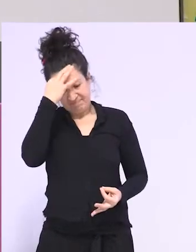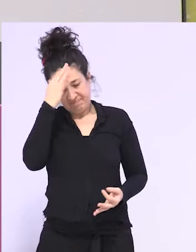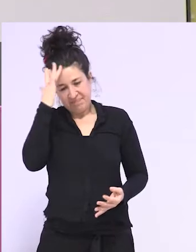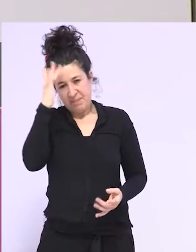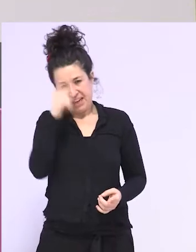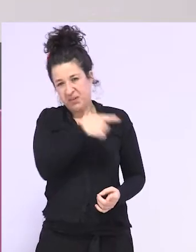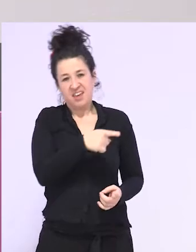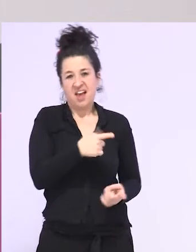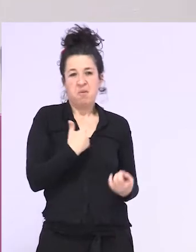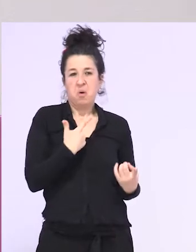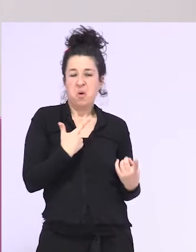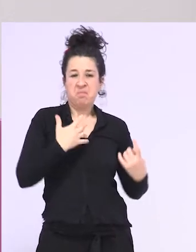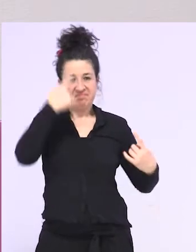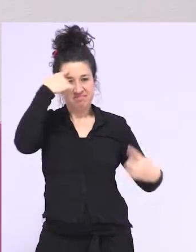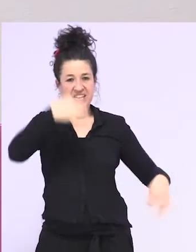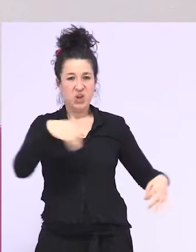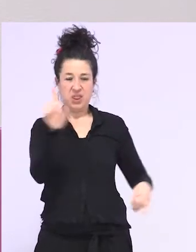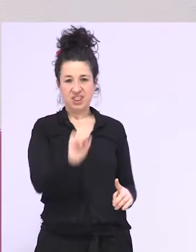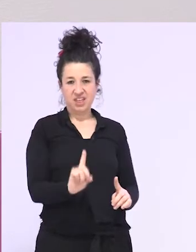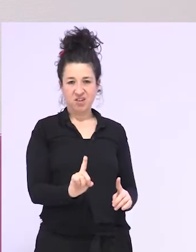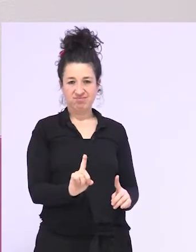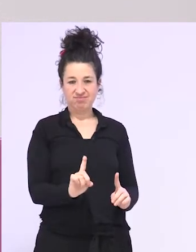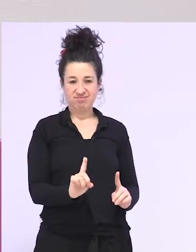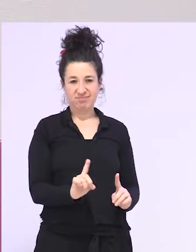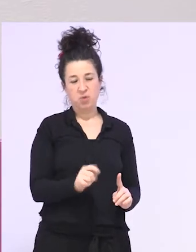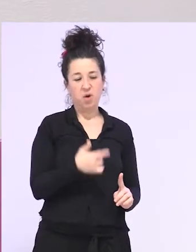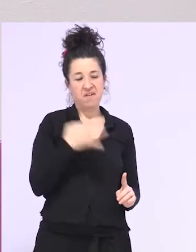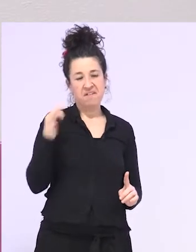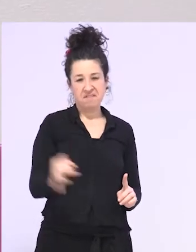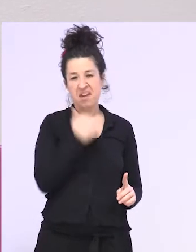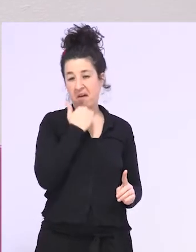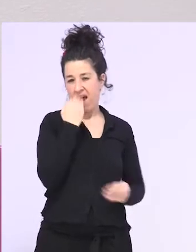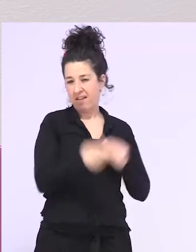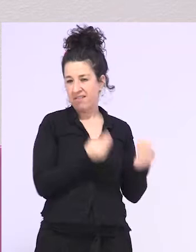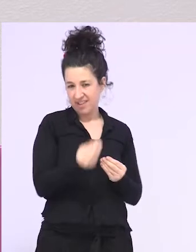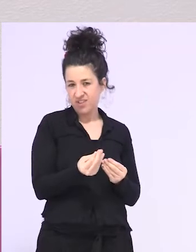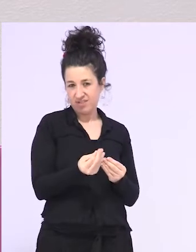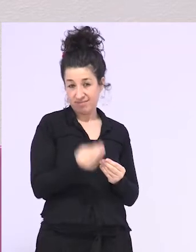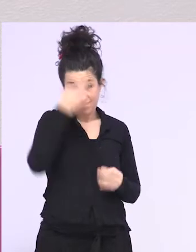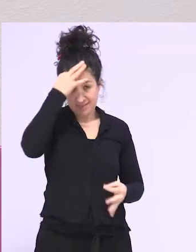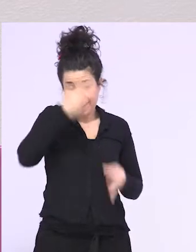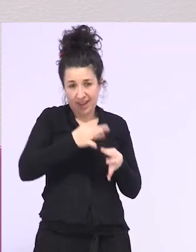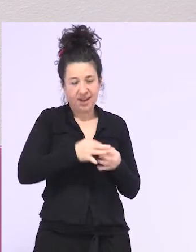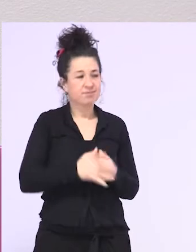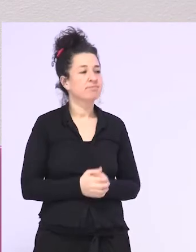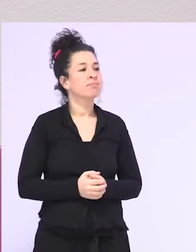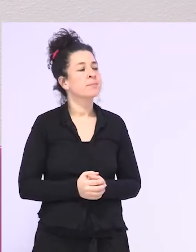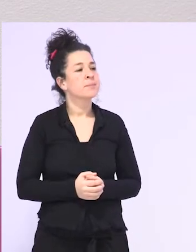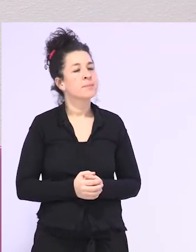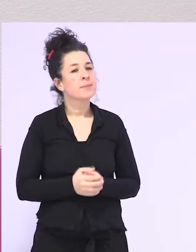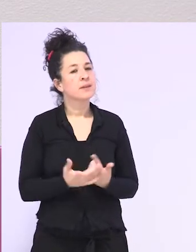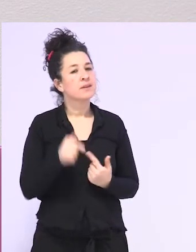zuen, dioen, narratiba hori, ez? Kasu horretan, aktibatzen dira baita